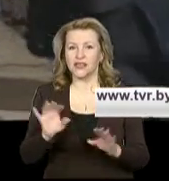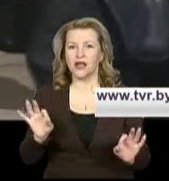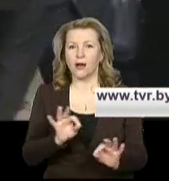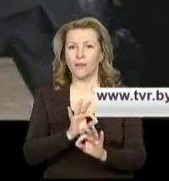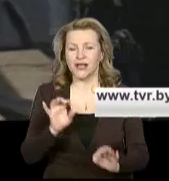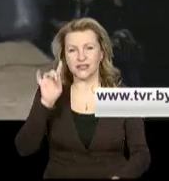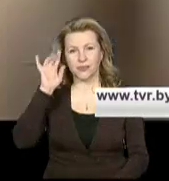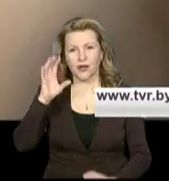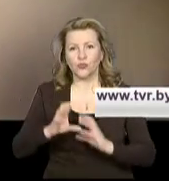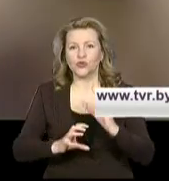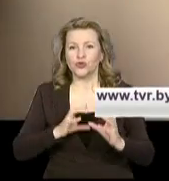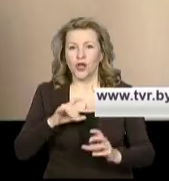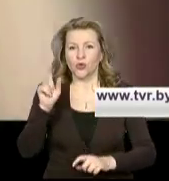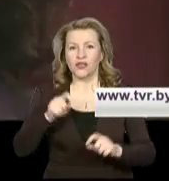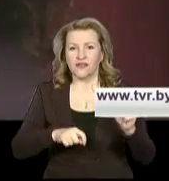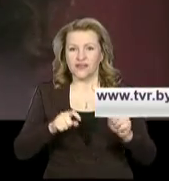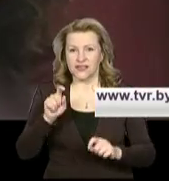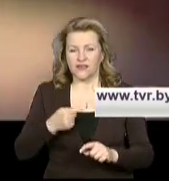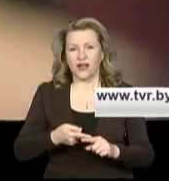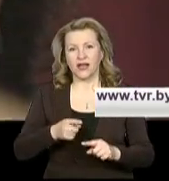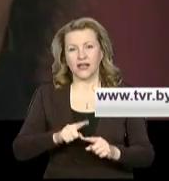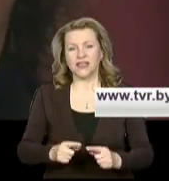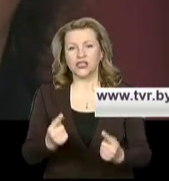маэстро прославленного международного фестиваля.